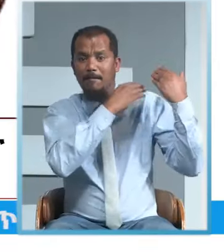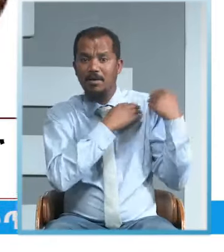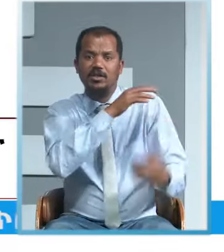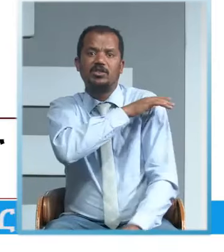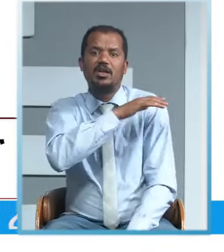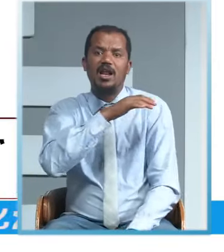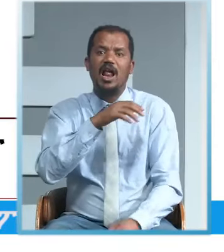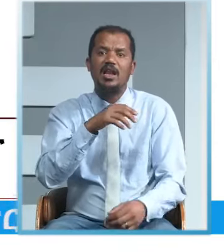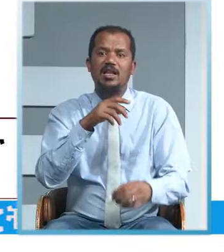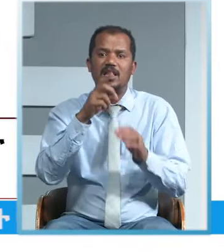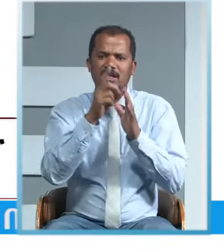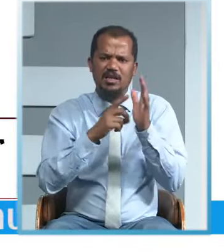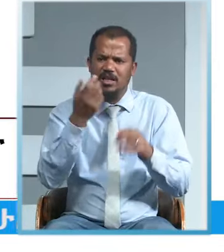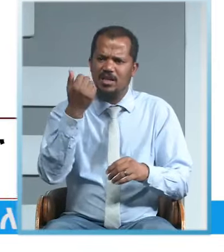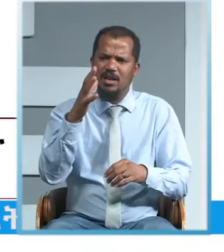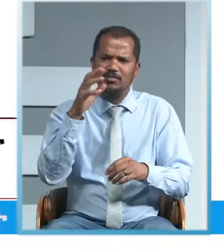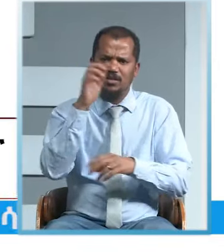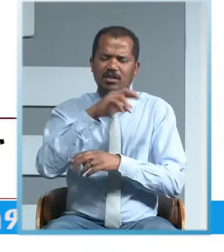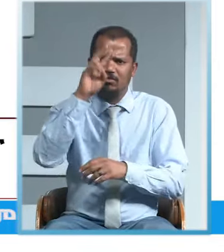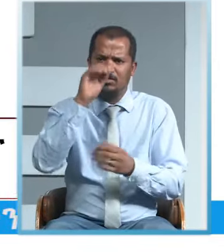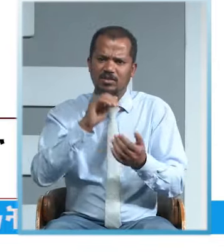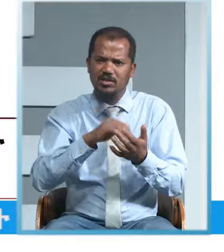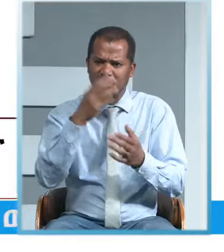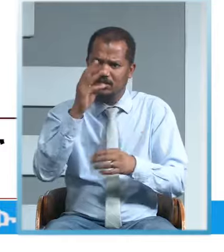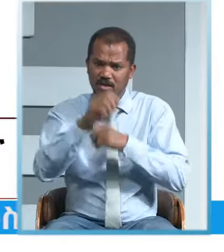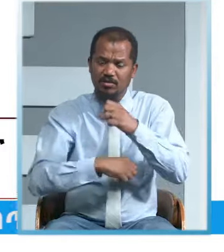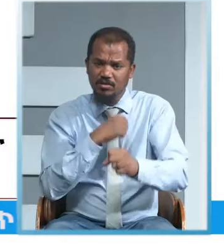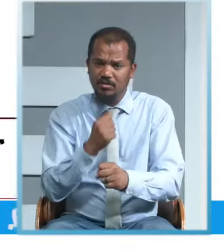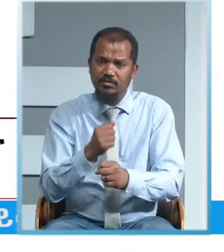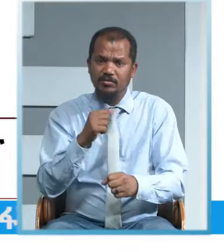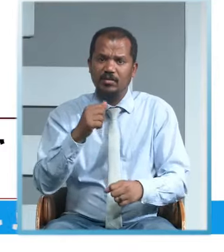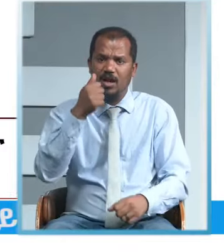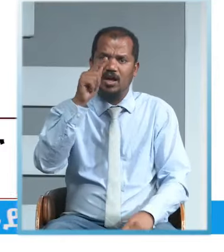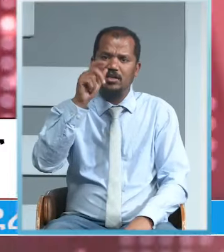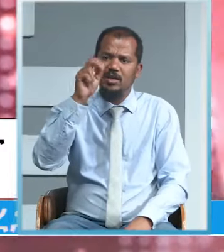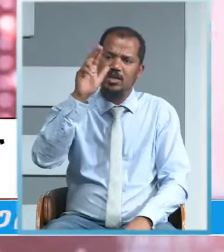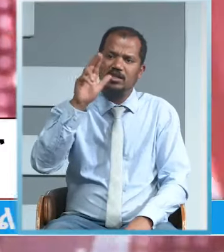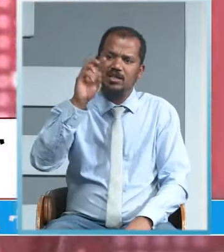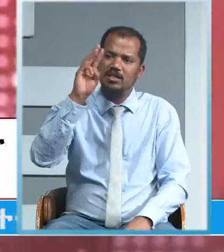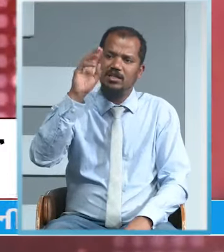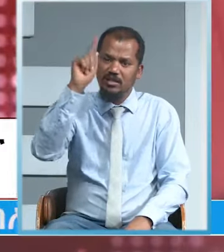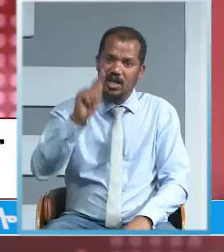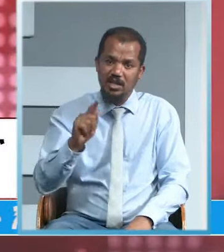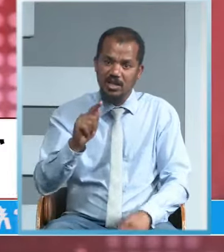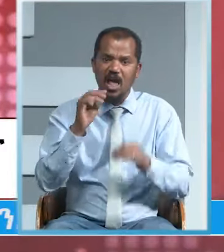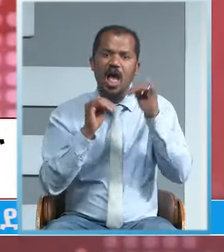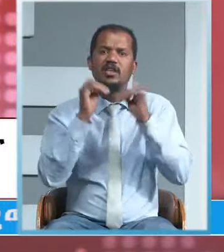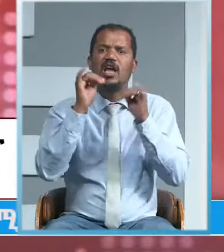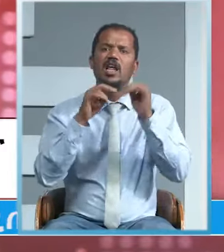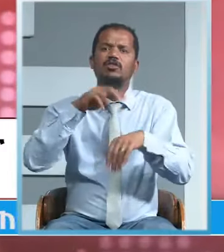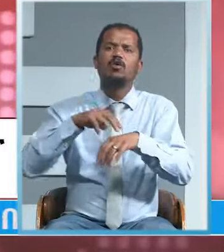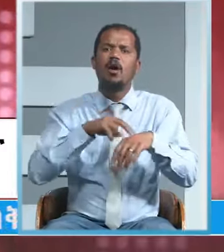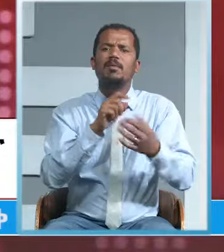ጀነራል ዳይሬክተር የካቲት 15 ቀን 2016 ዓመተ ምህረት ለአንደርሰን ኤንድ ጋርላን አጫራች ተቋም